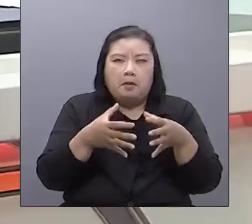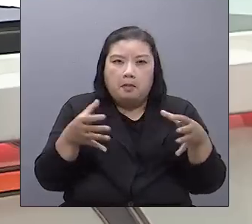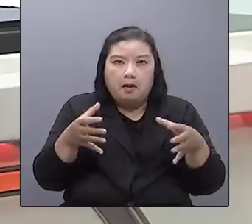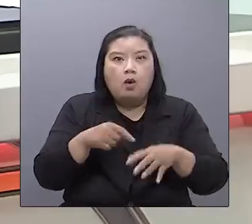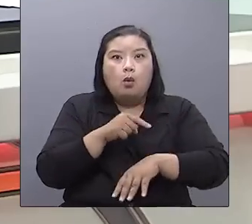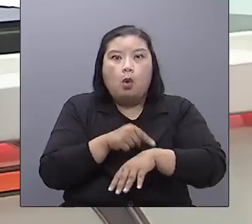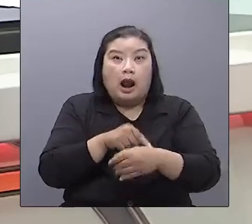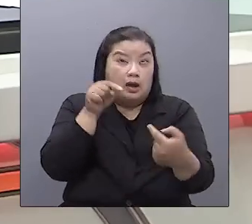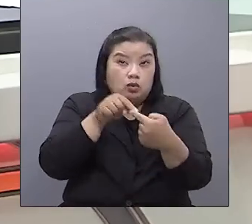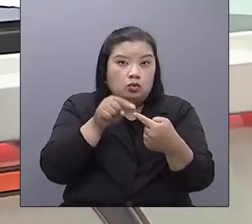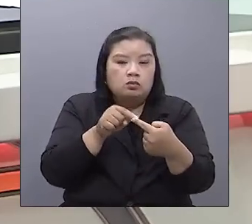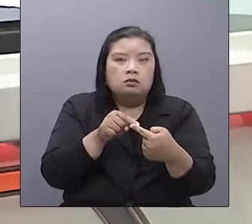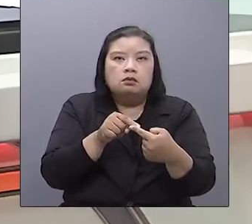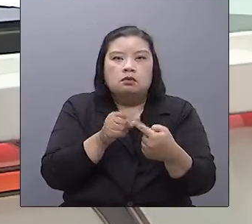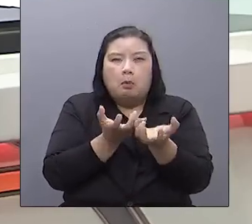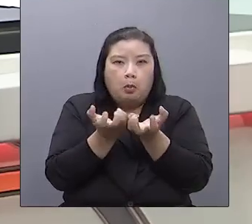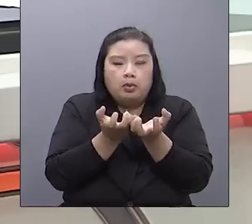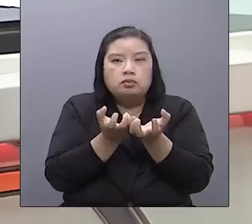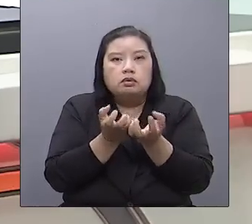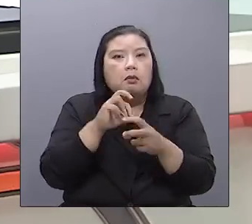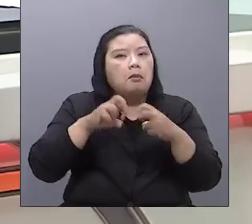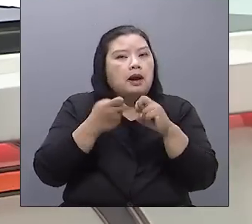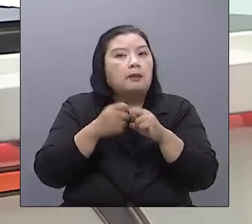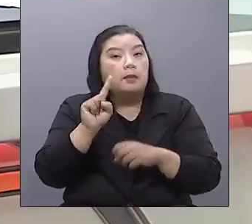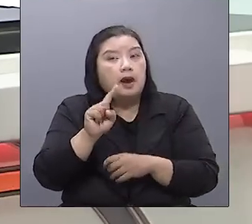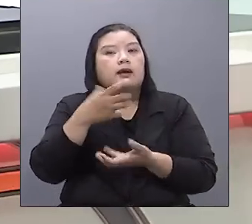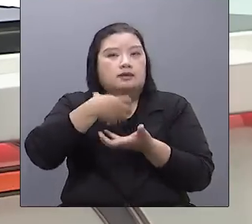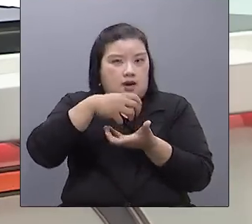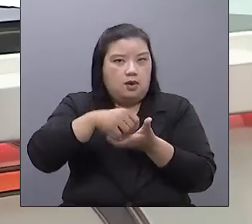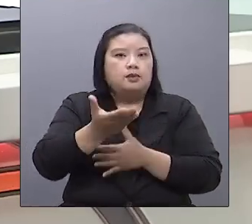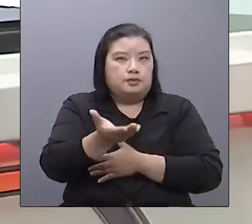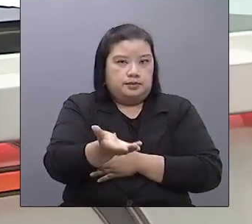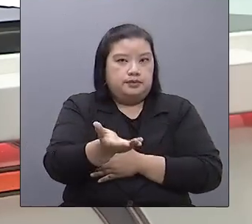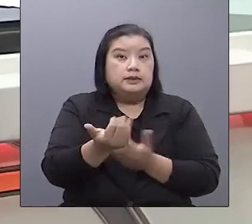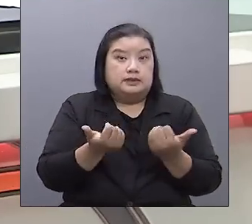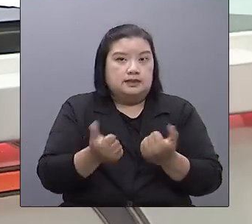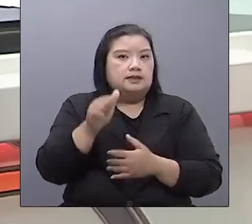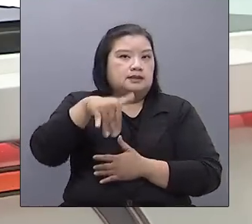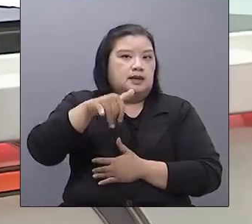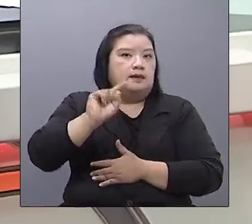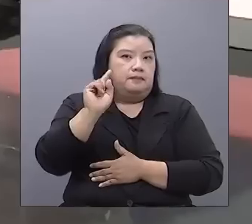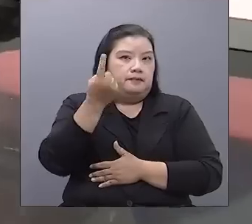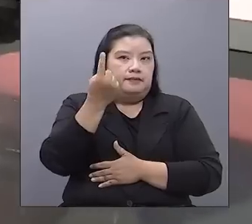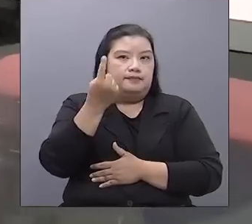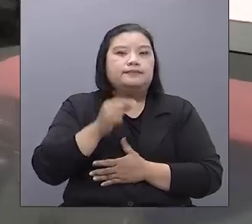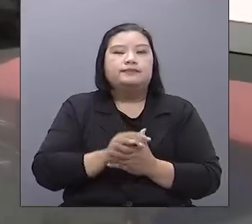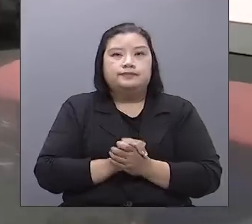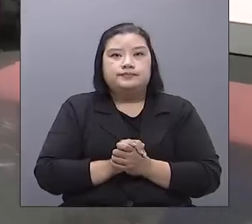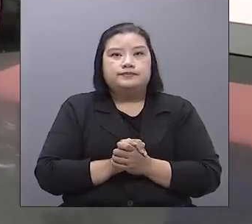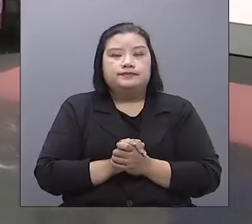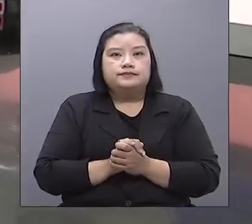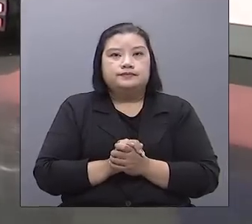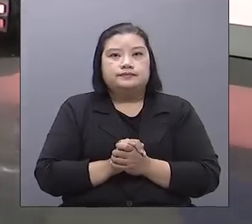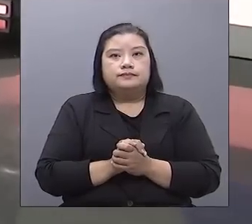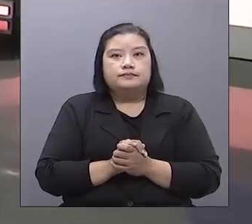ลาเดียวกันเป็นจำนวนมากเราจะไปติดตามจากคุณจิรพรคำพาพันธ์ค่ะรายงานสดจากสยามพารากอนค่ะคุณจิรพรคะ